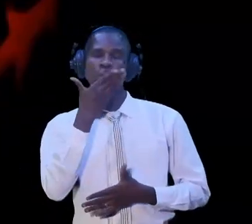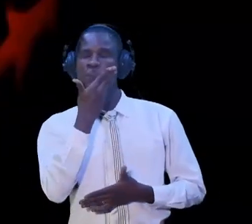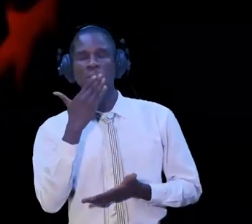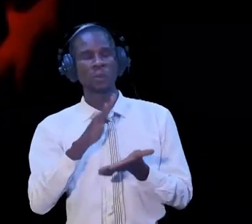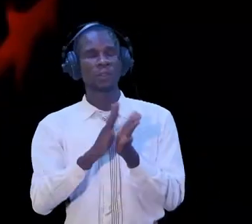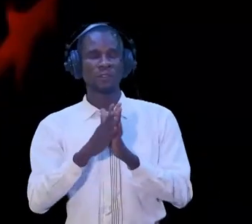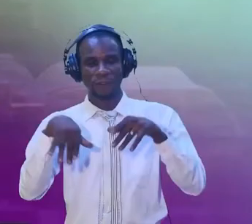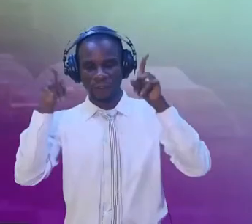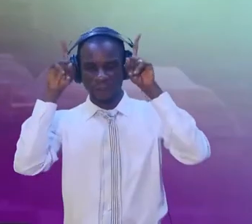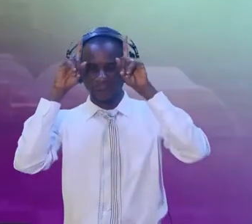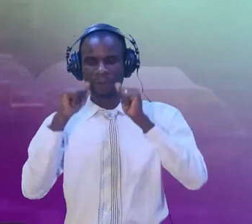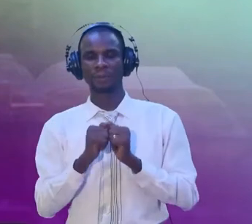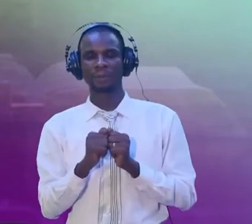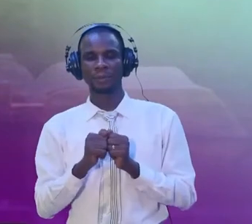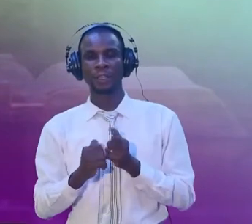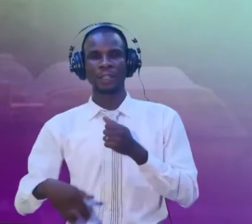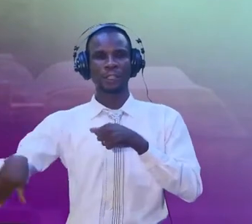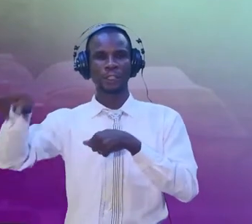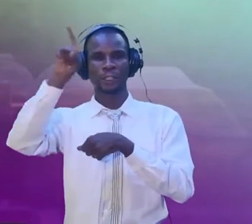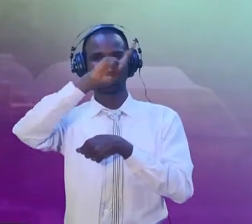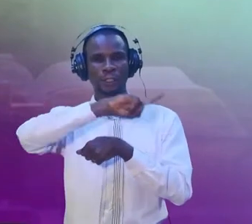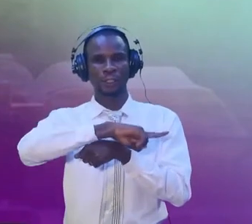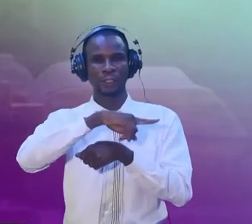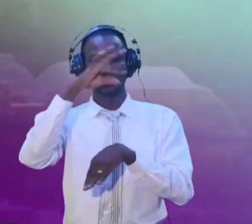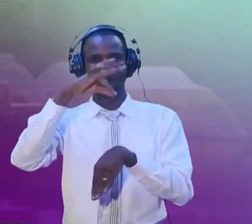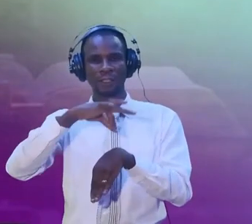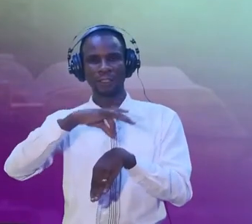Wanajifananisha na pepo, na shetani.